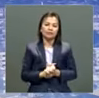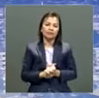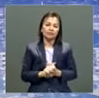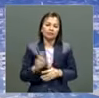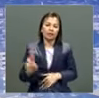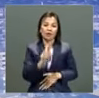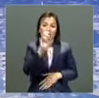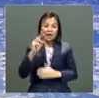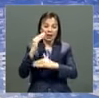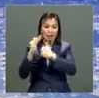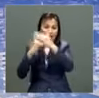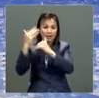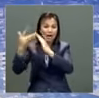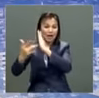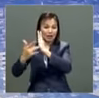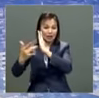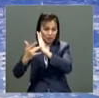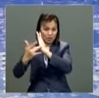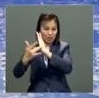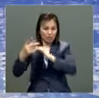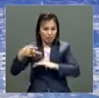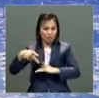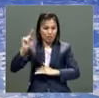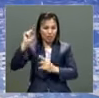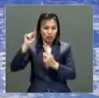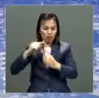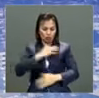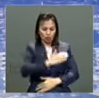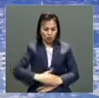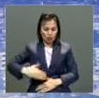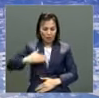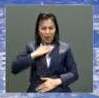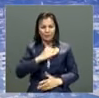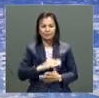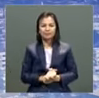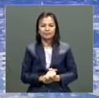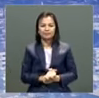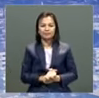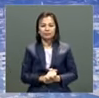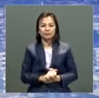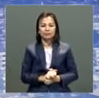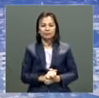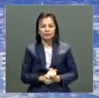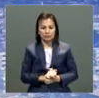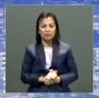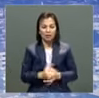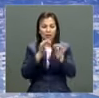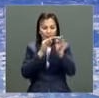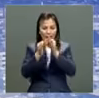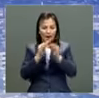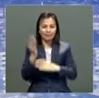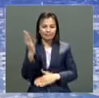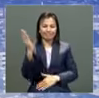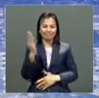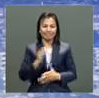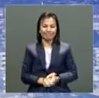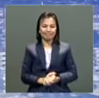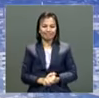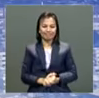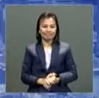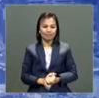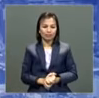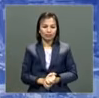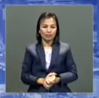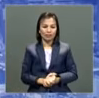ช้พัฒนาเทคโนโลยีให้มาเป็นประโยชน์ต่อสุขภาพของเรานี่คือสิ่งที่อธิบายอย่างนี้ครับ ค่ะ